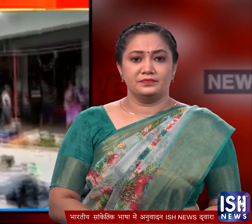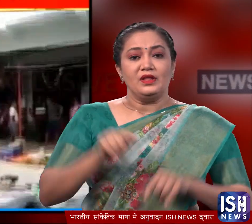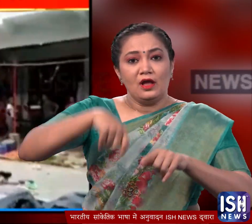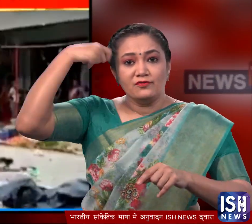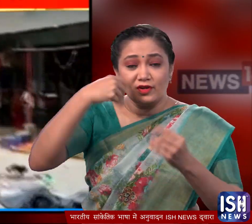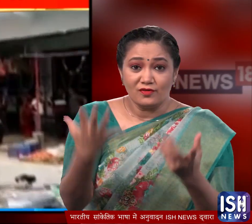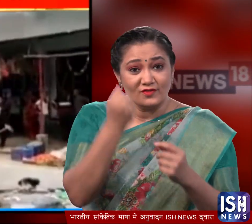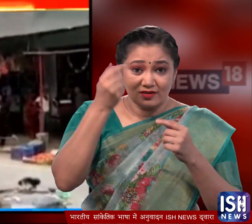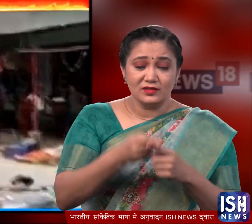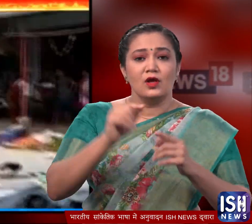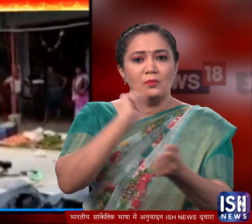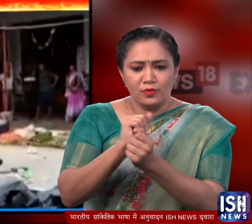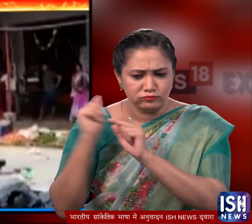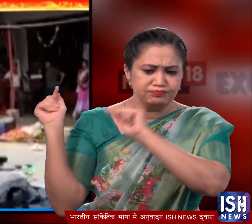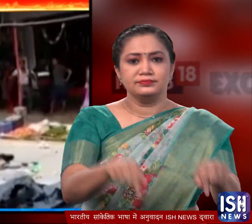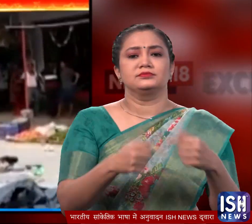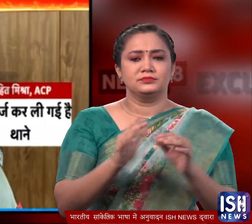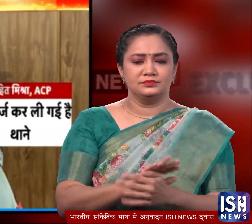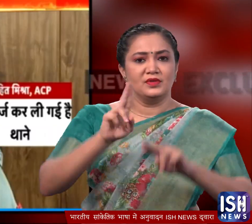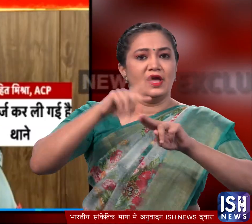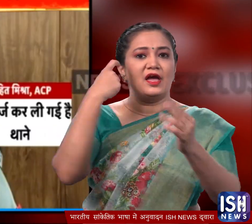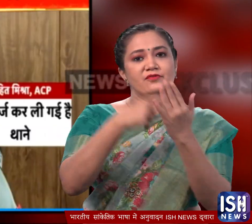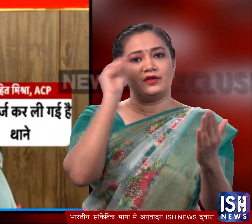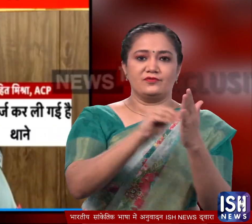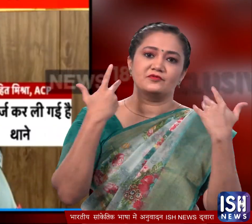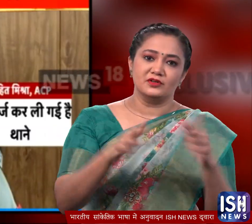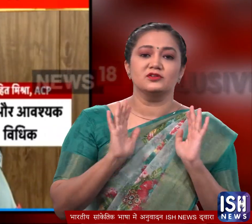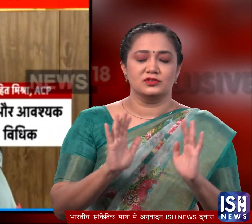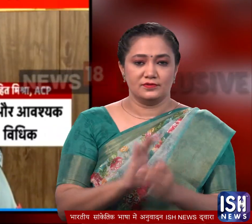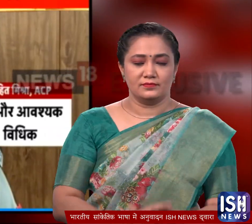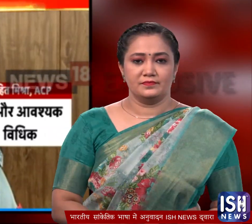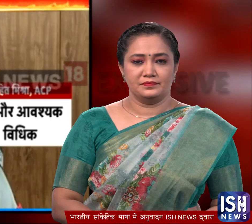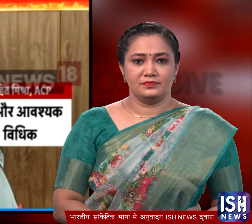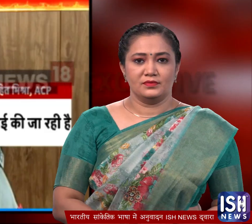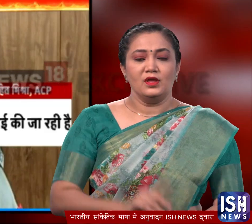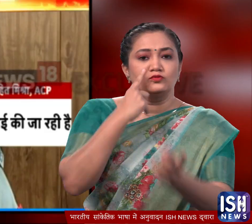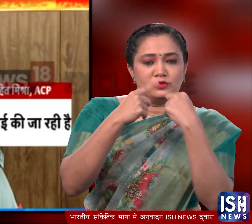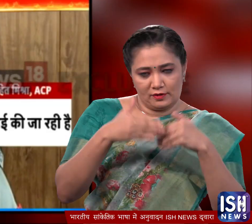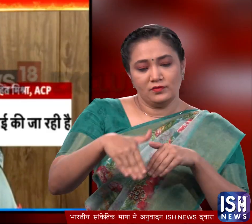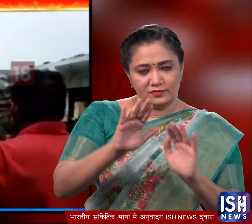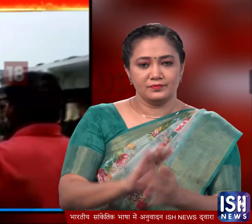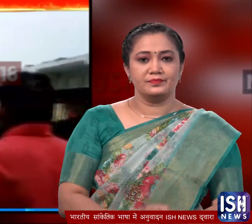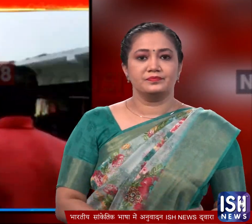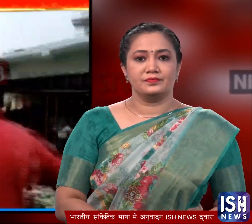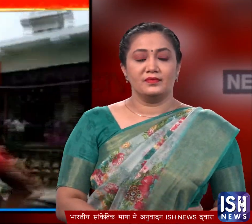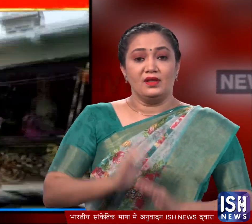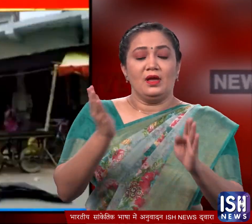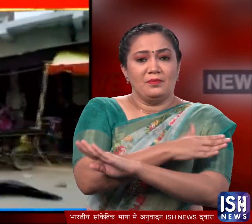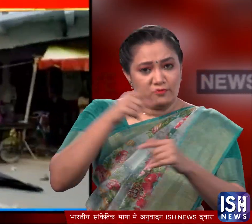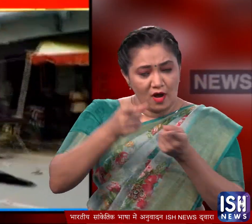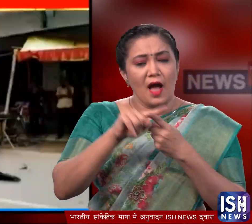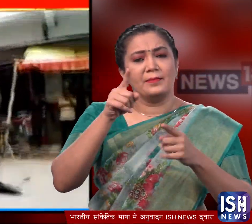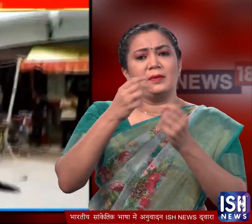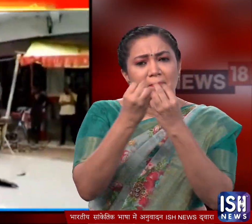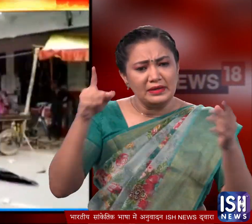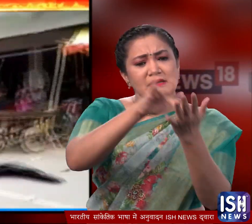इस घटना का वीडियो सामने आया तो पुलिस भी हरकत में आ गई। FIR दर्ज कर ली गई है थाने पर और आवश्यक विधिक कार्रवाई की जा रही है। बताया गया कि इससे पहले